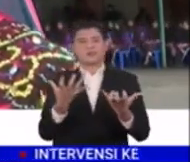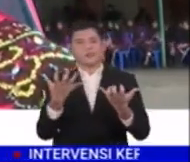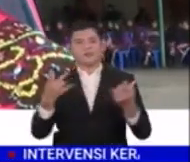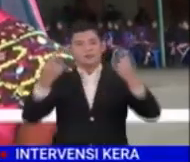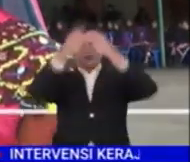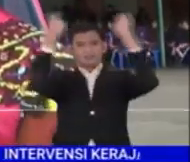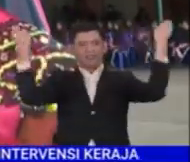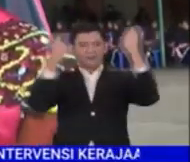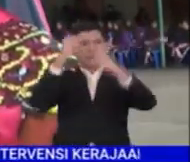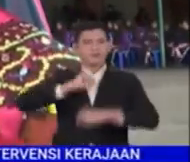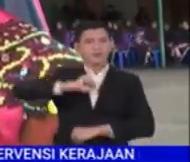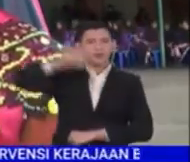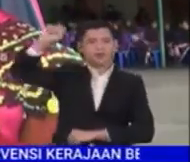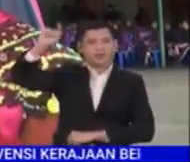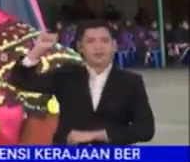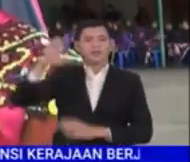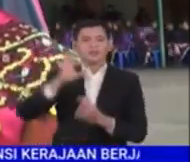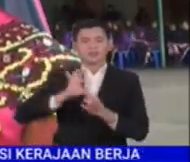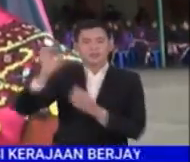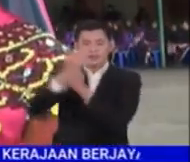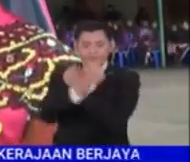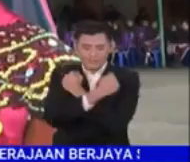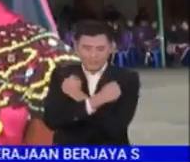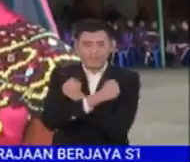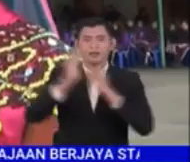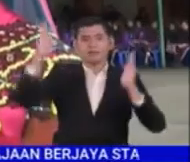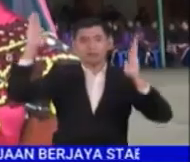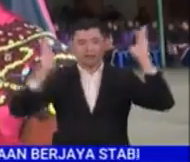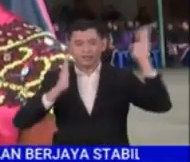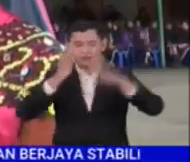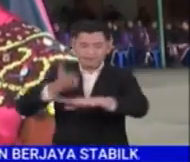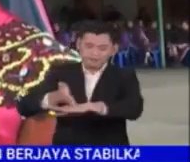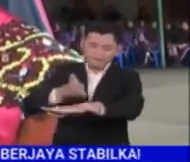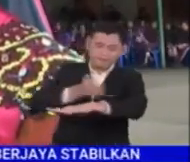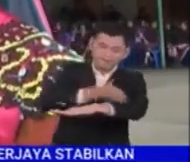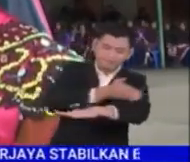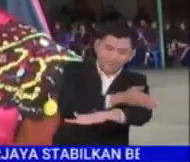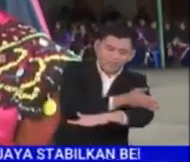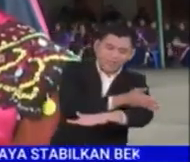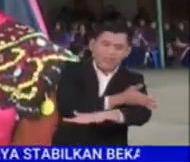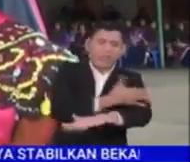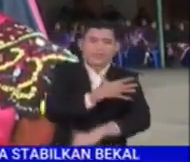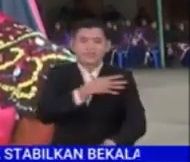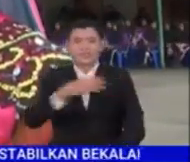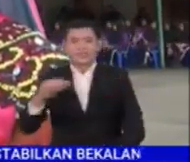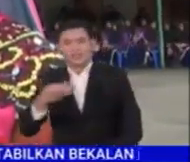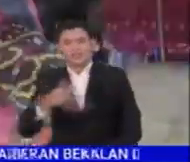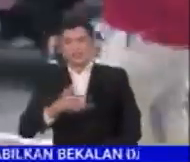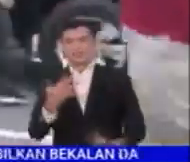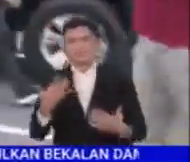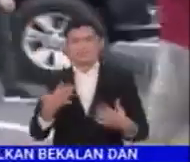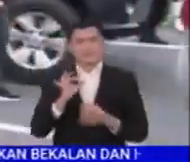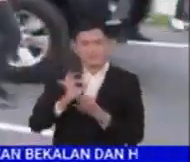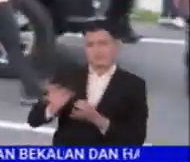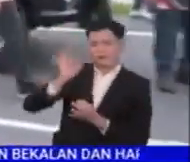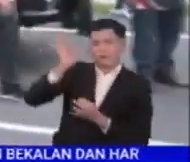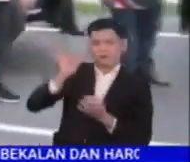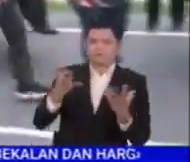Asmat waktu Greenwich Saya lagi ini pasti ada rohayu Melayu Saya lagi mencoba